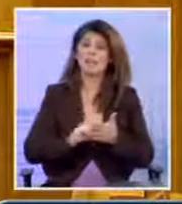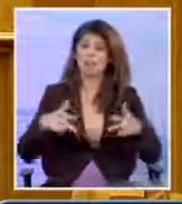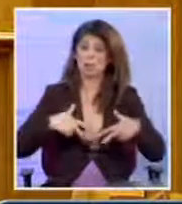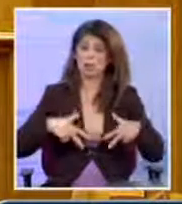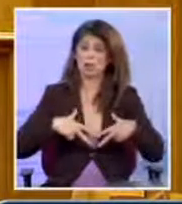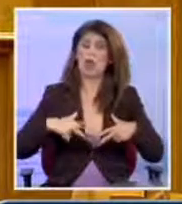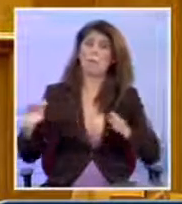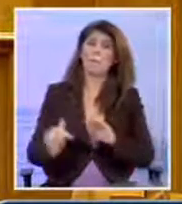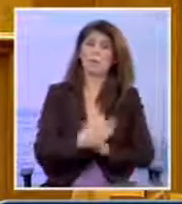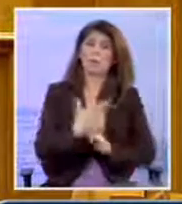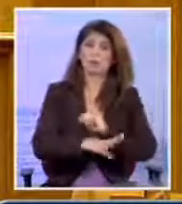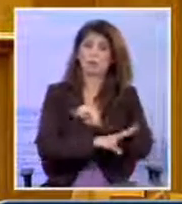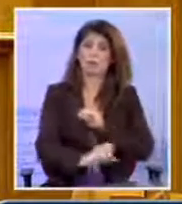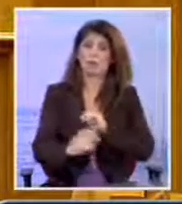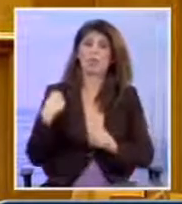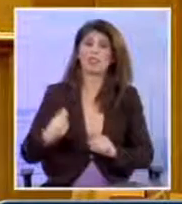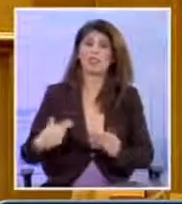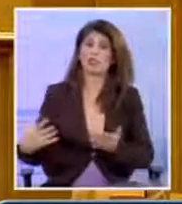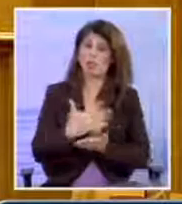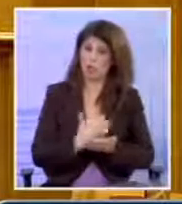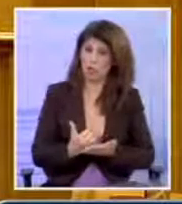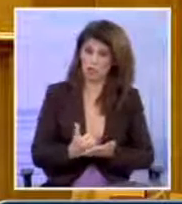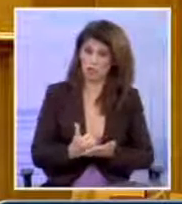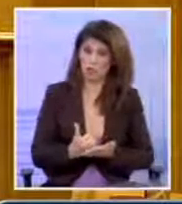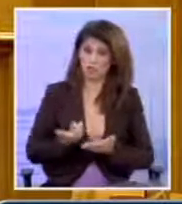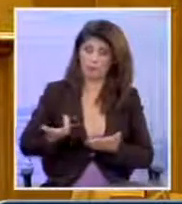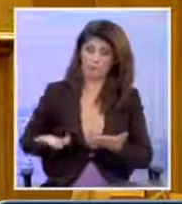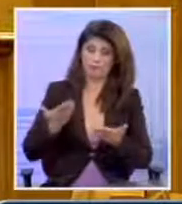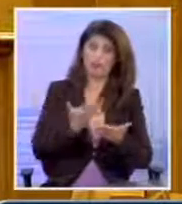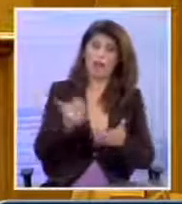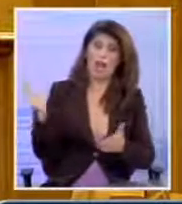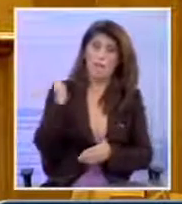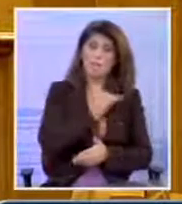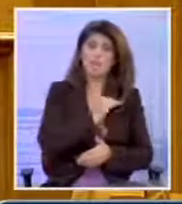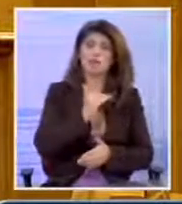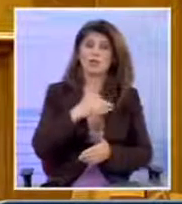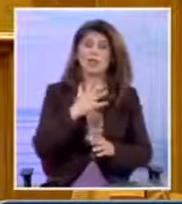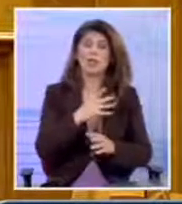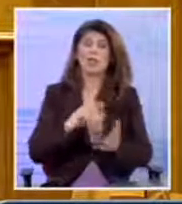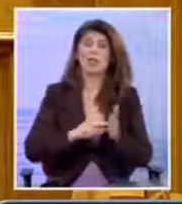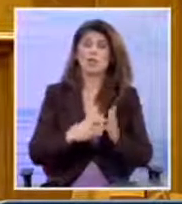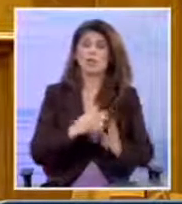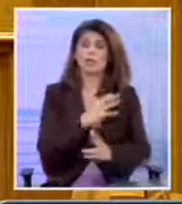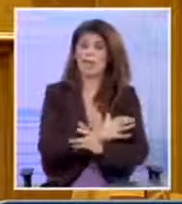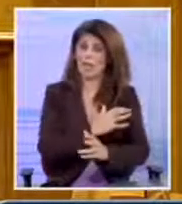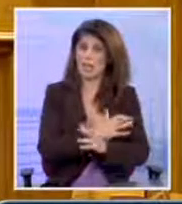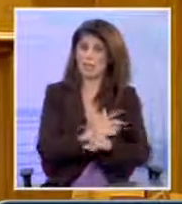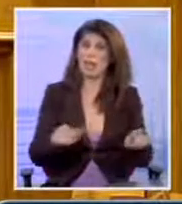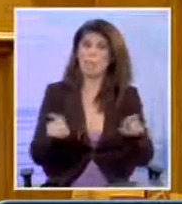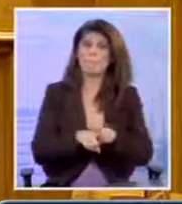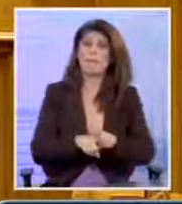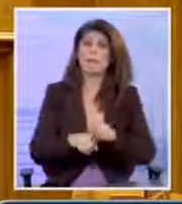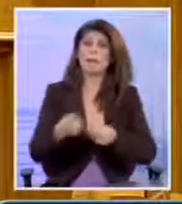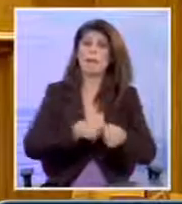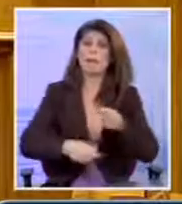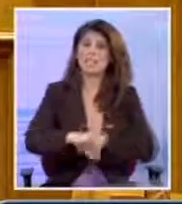πέρασε από το γραφείο του Γενικού Γραμματέα Δημοσίων Εσόδων, παραδόθηκε αμέσως στους οικονομικούς εισαγγελείς μαζί με επιχειρησιακό σχέδιο